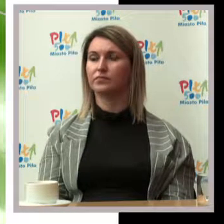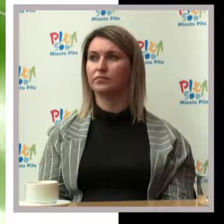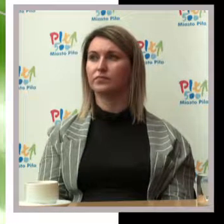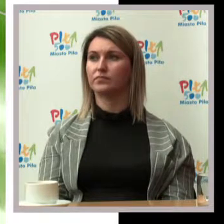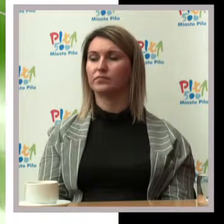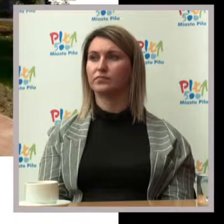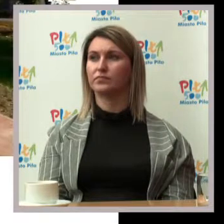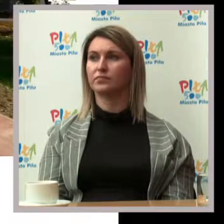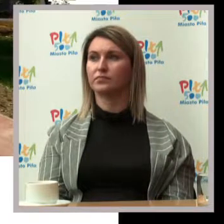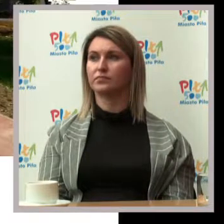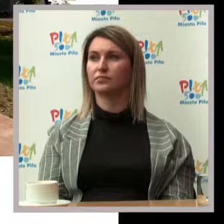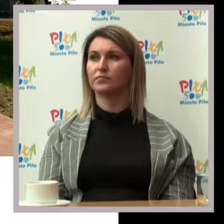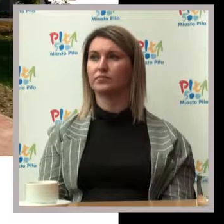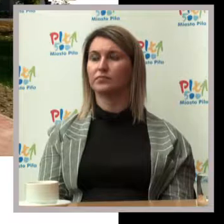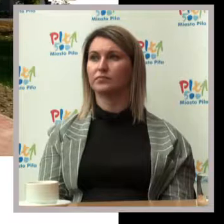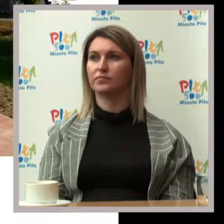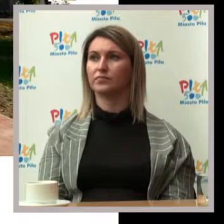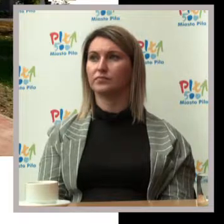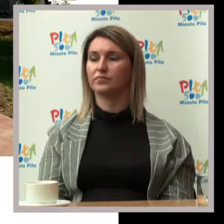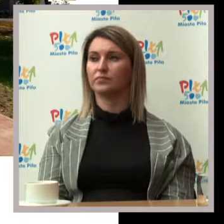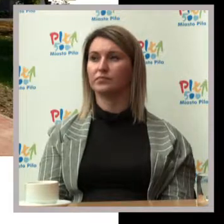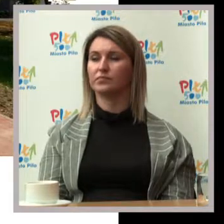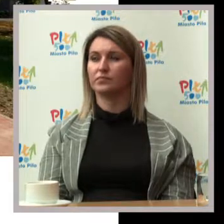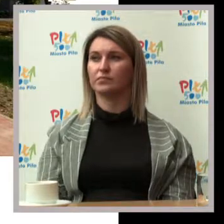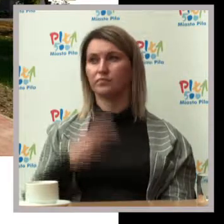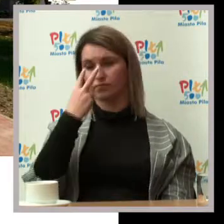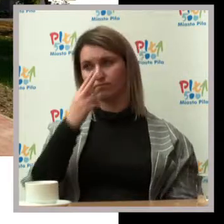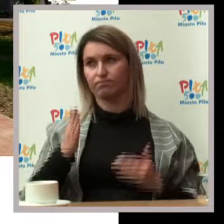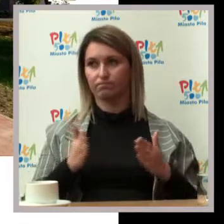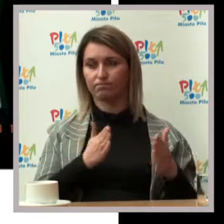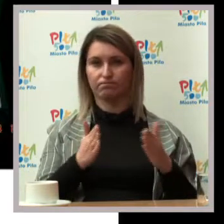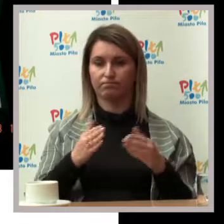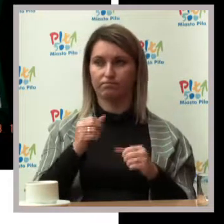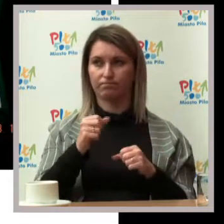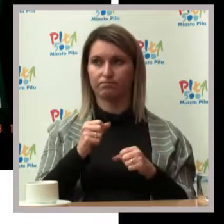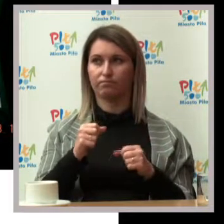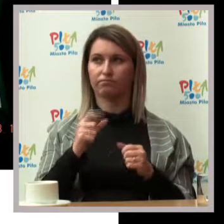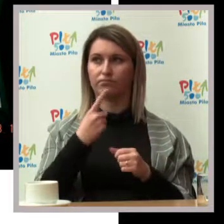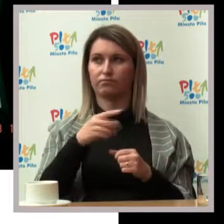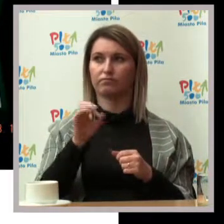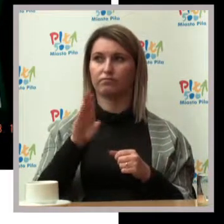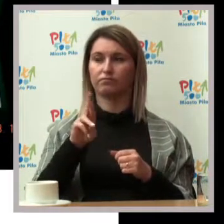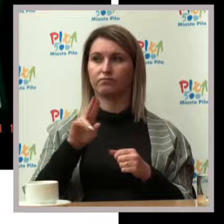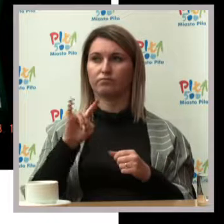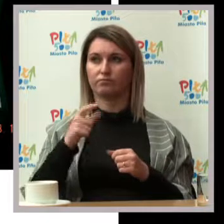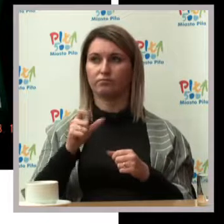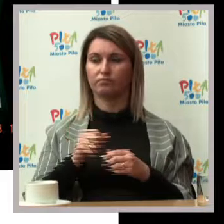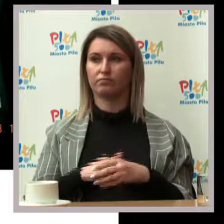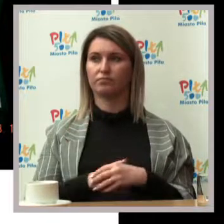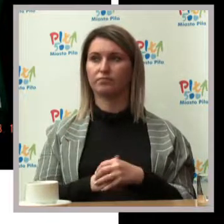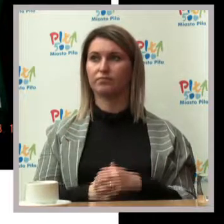części przebudowy. I to budowa ścieżki rowerowej do Dobrzycy. Proszę Państwa, w